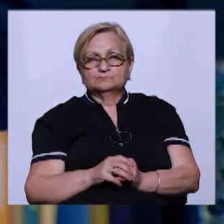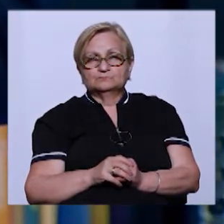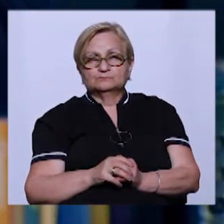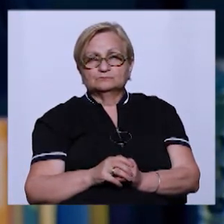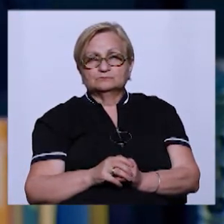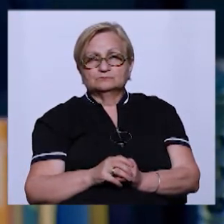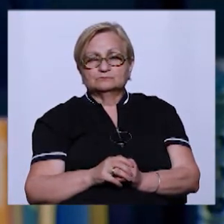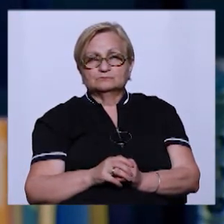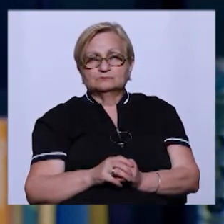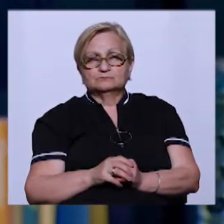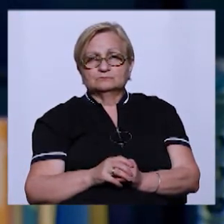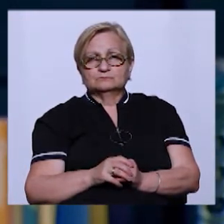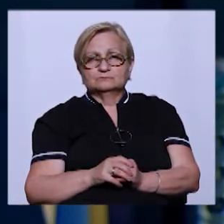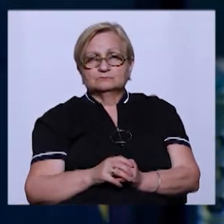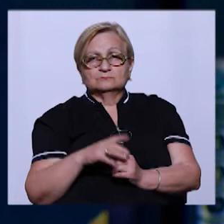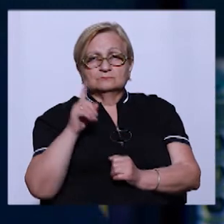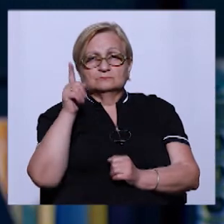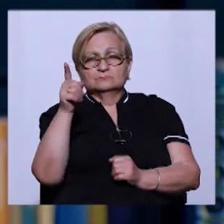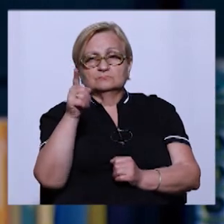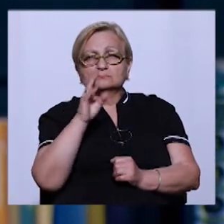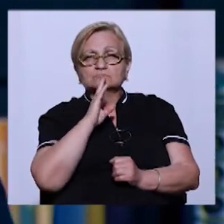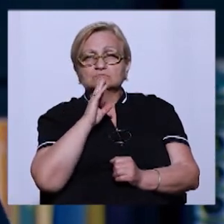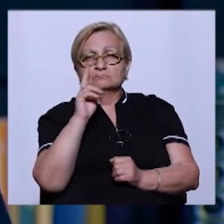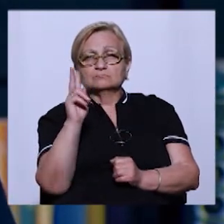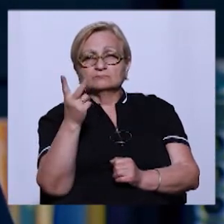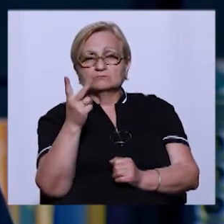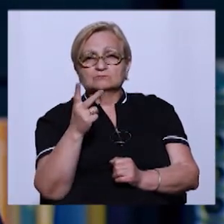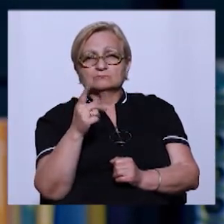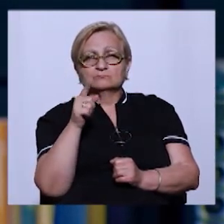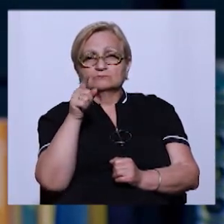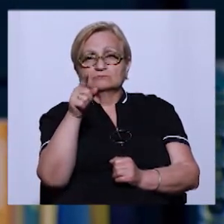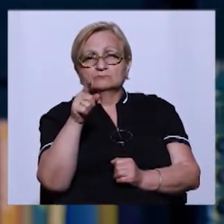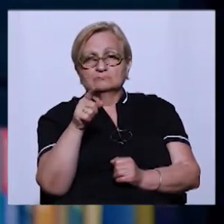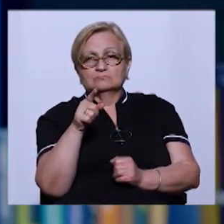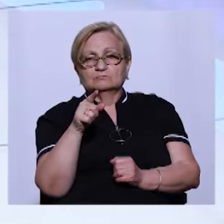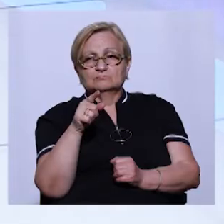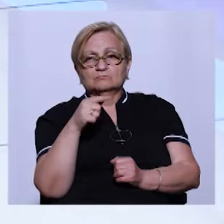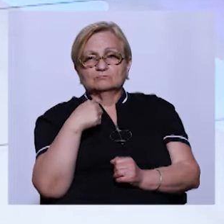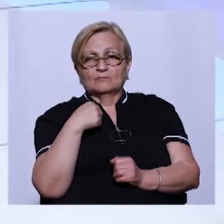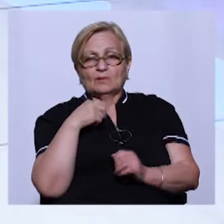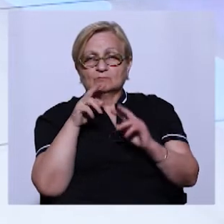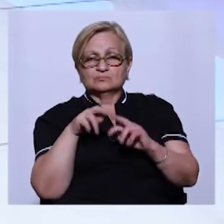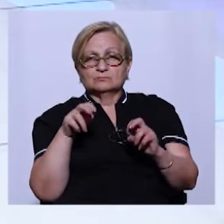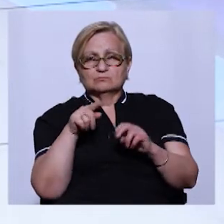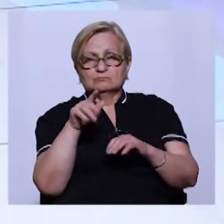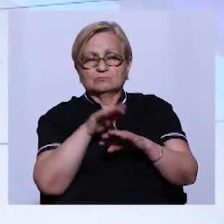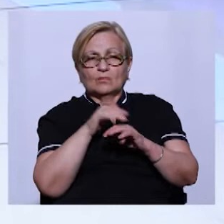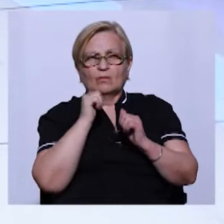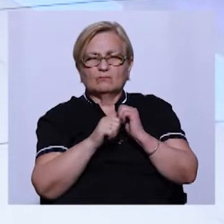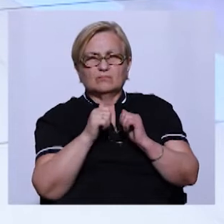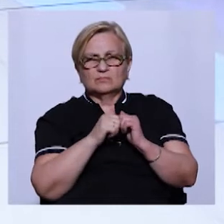დარჩა 35. და მან თინიკოს, აი ეს კონკრეტული შემთხვევა რომ განვიხილოთ, რომელიც